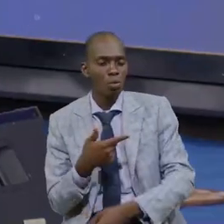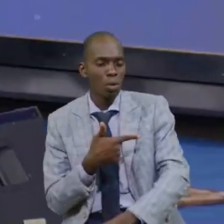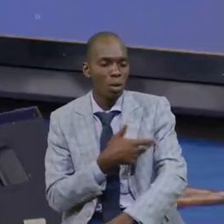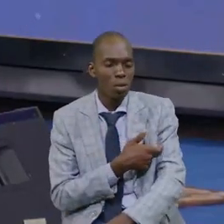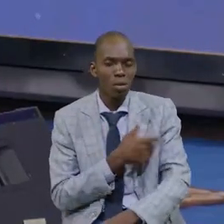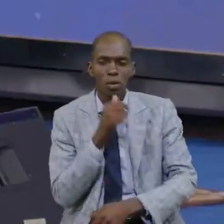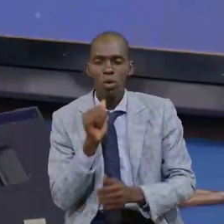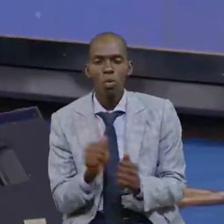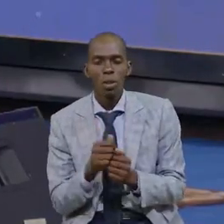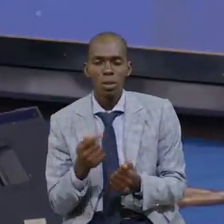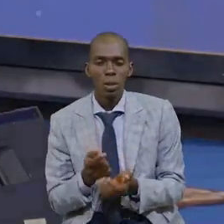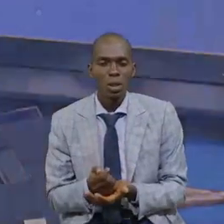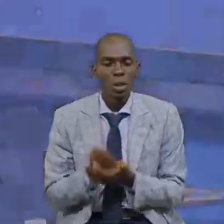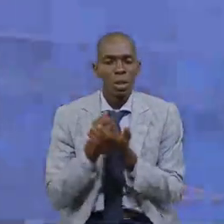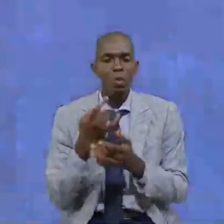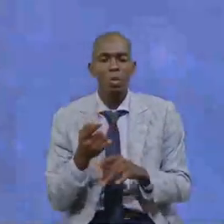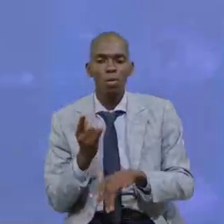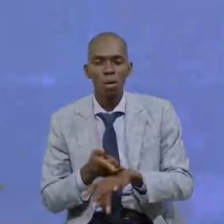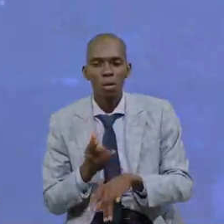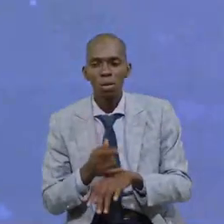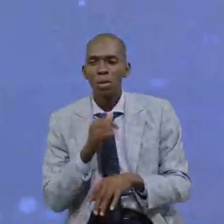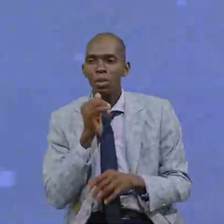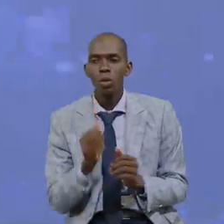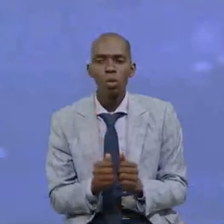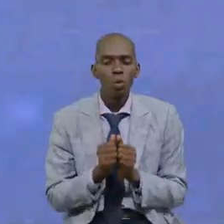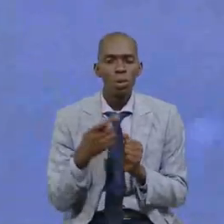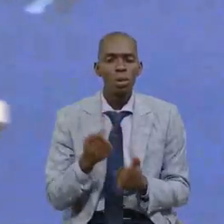du marijuana, tu n'as pas besoin de l'alcool, tu n'as pas